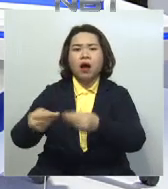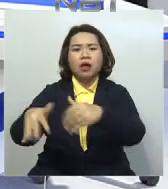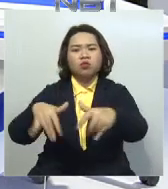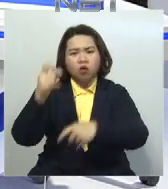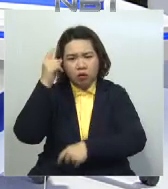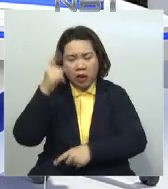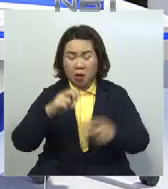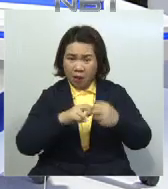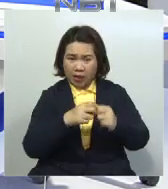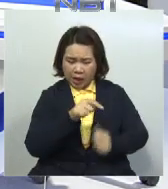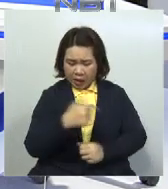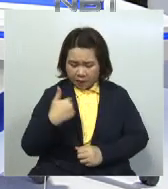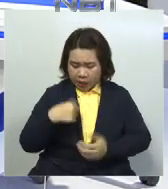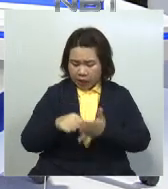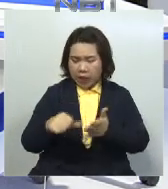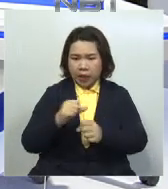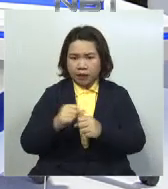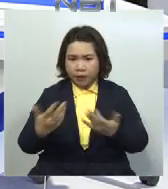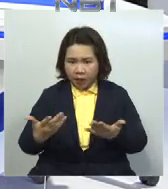ใจถึงปัญหาที่เกิดขึ้นนะคะ